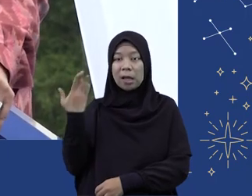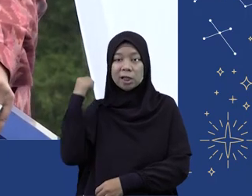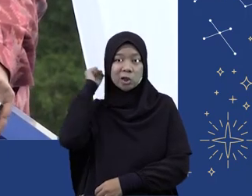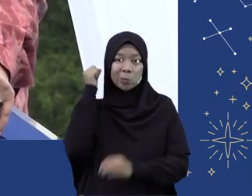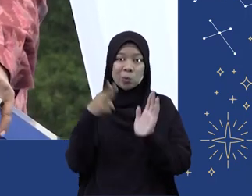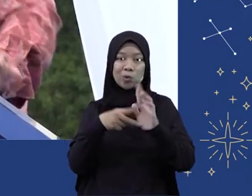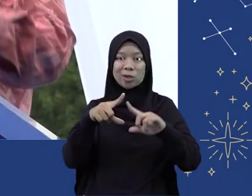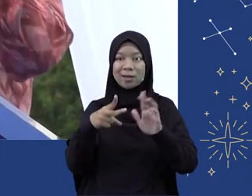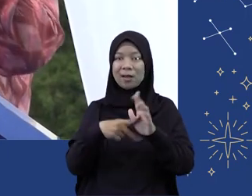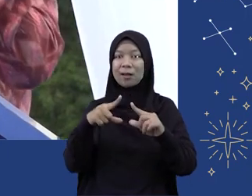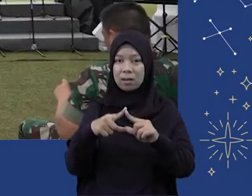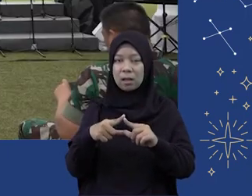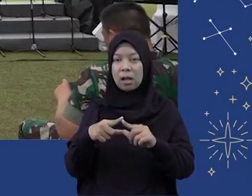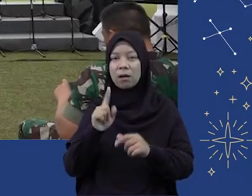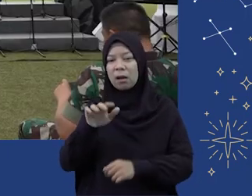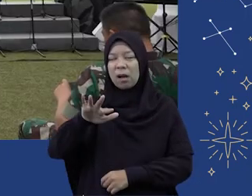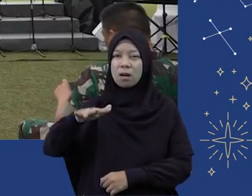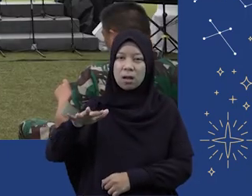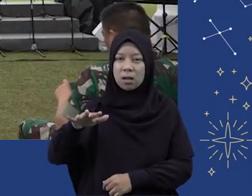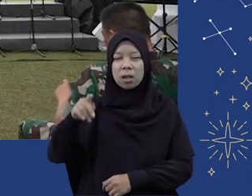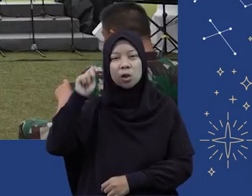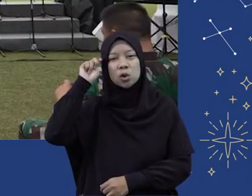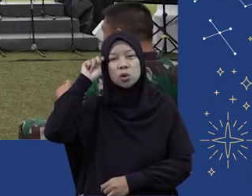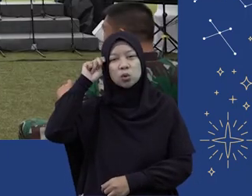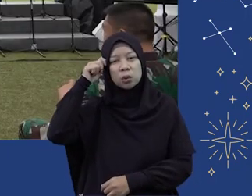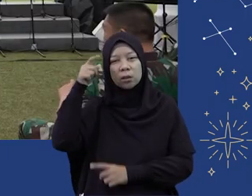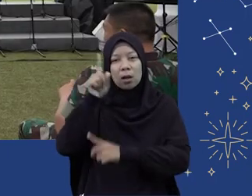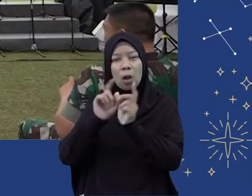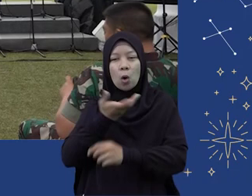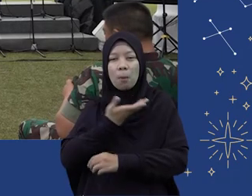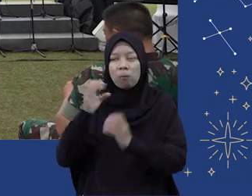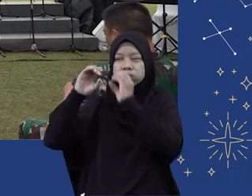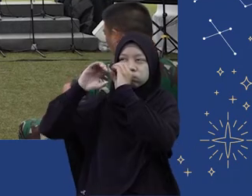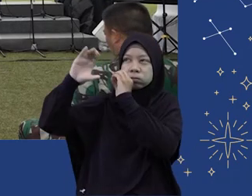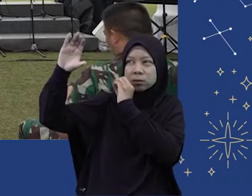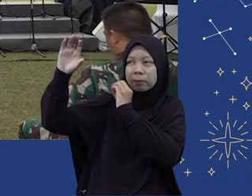dan teman-teman bahwasanya terkadang sulit untuk mengamati